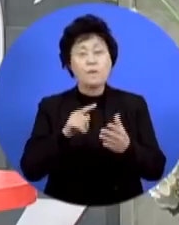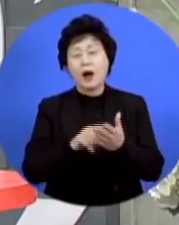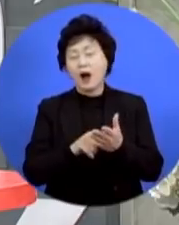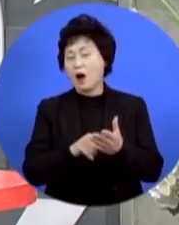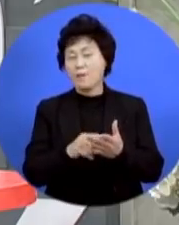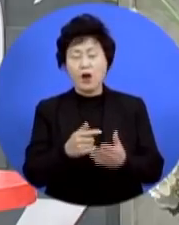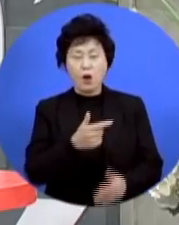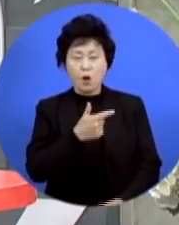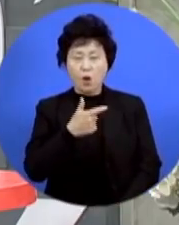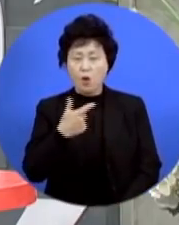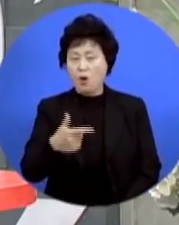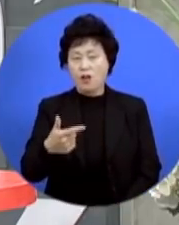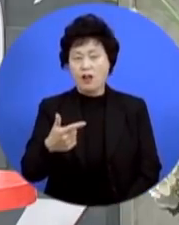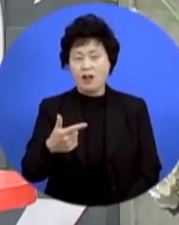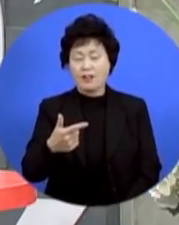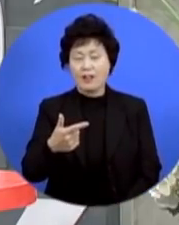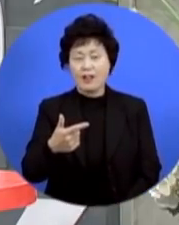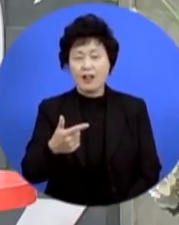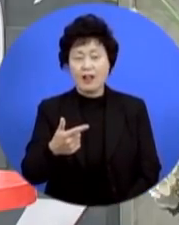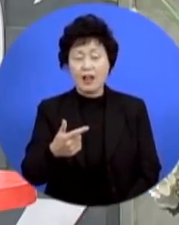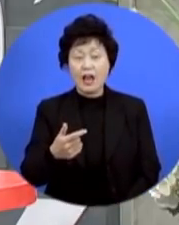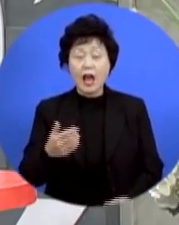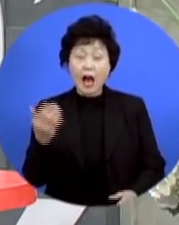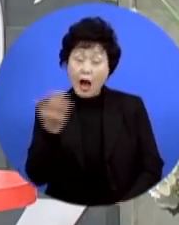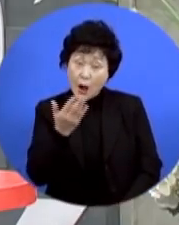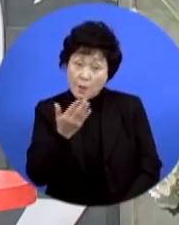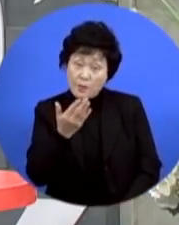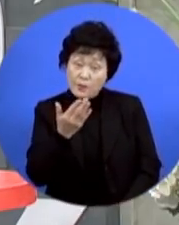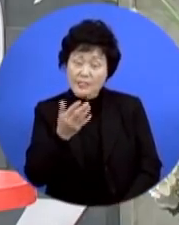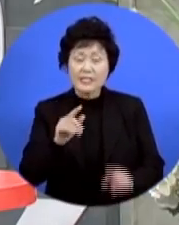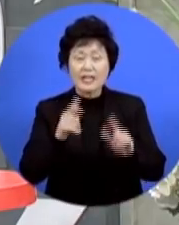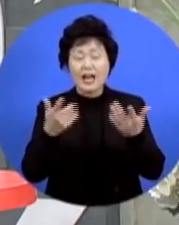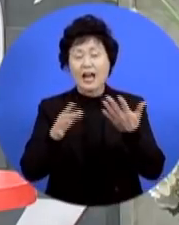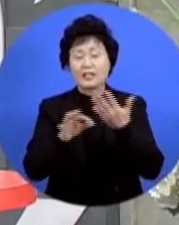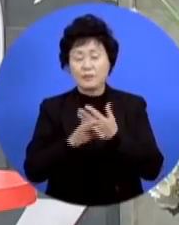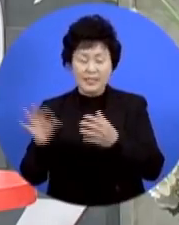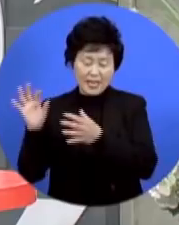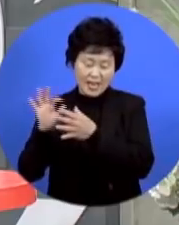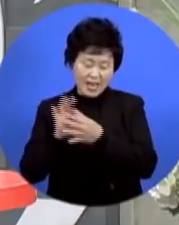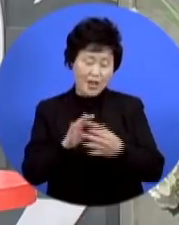거예요. 그래서 이건 나아도 앞으로 평생 10%는 남아있을 것이다.